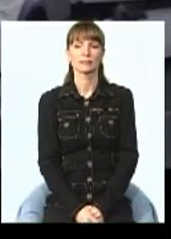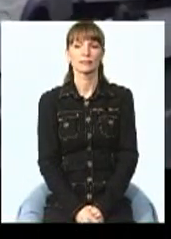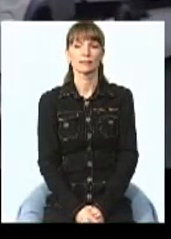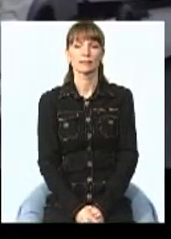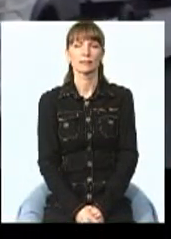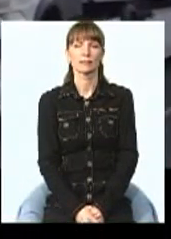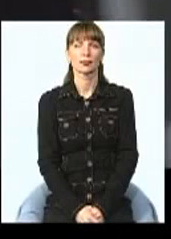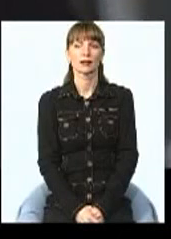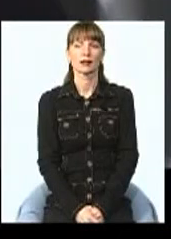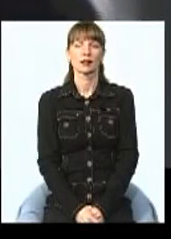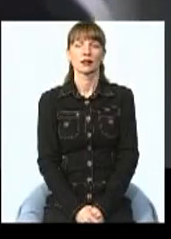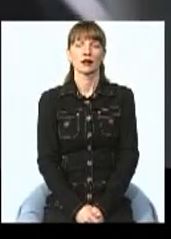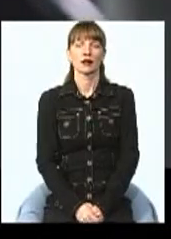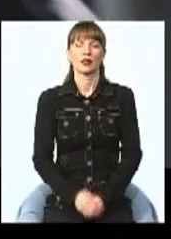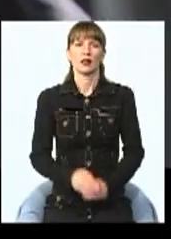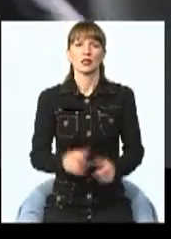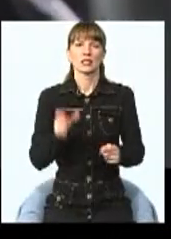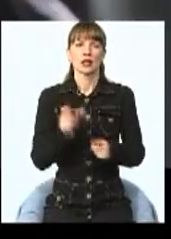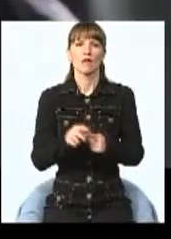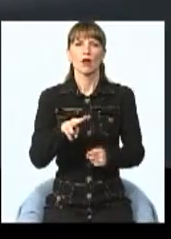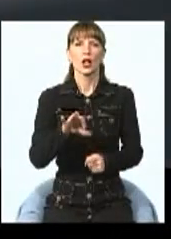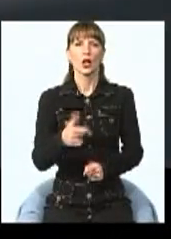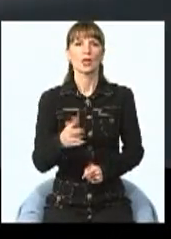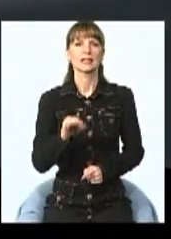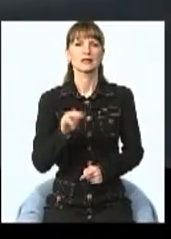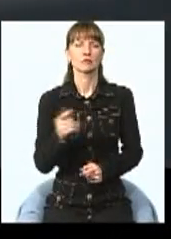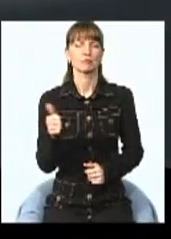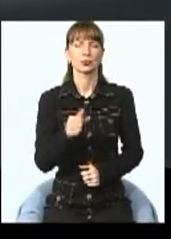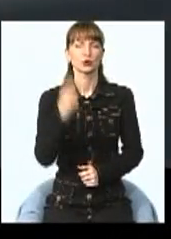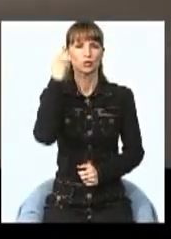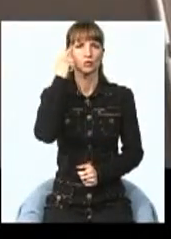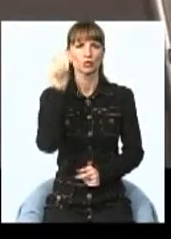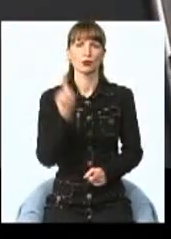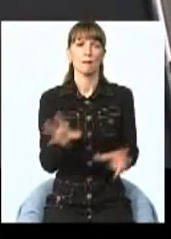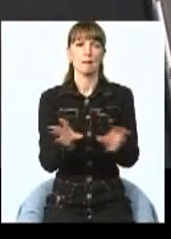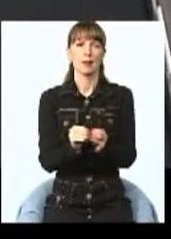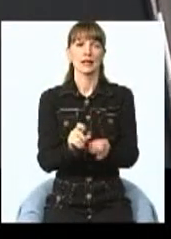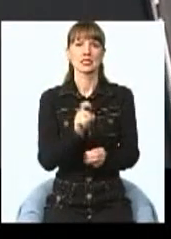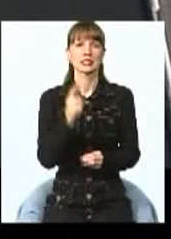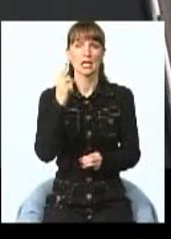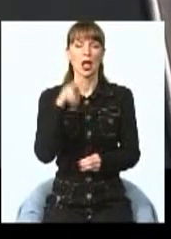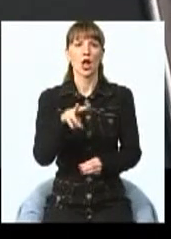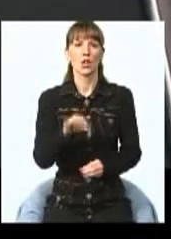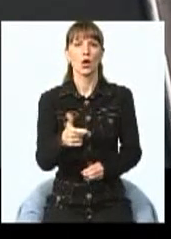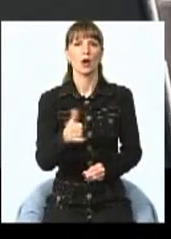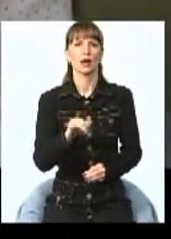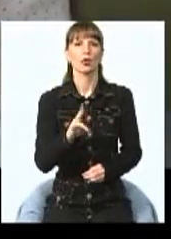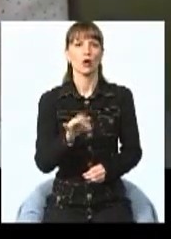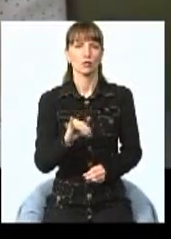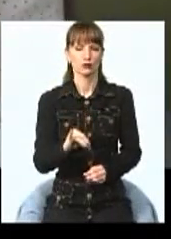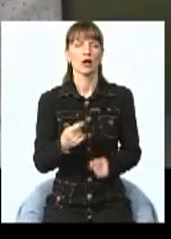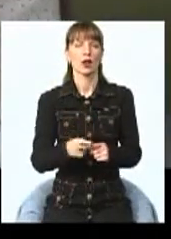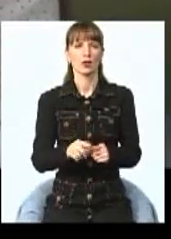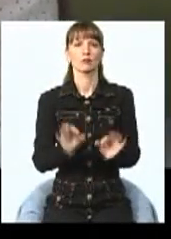Вам про щось говорить слово логіст. Напевне, перше, що спаде на думку, щось спільне із логікою. І в такому поясненні є раціональне